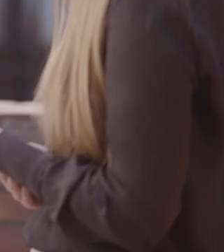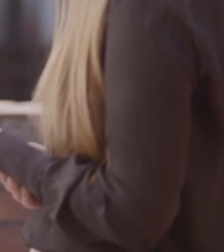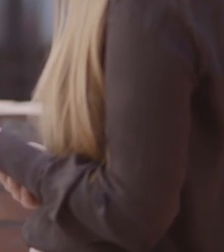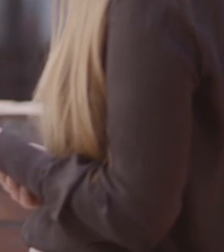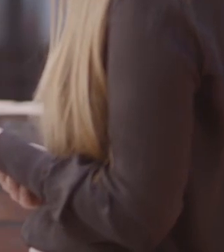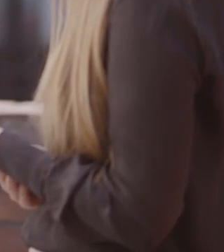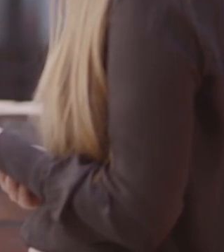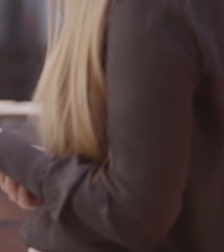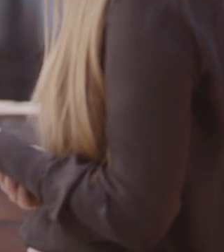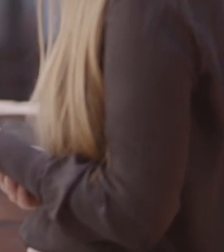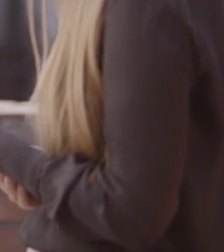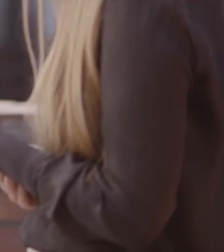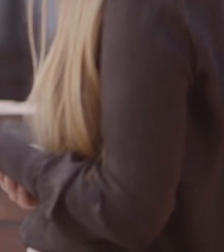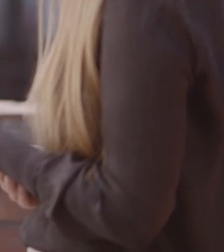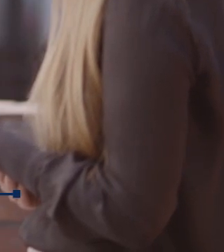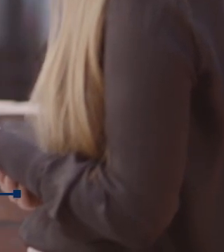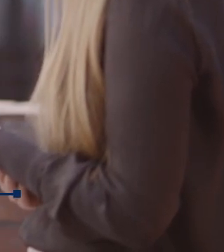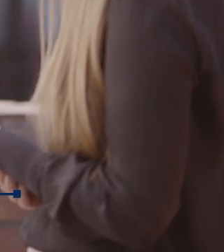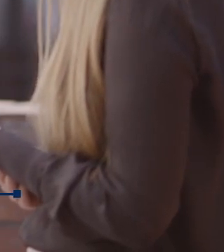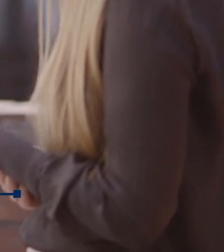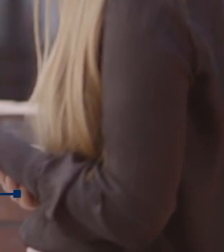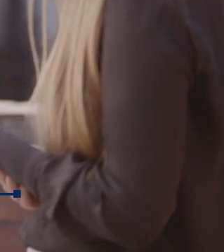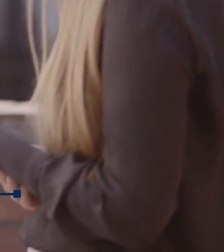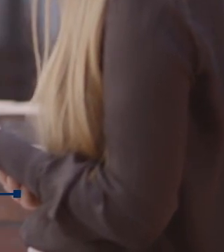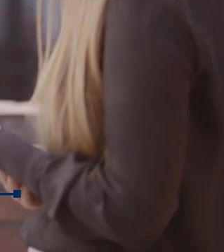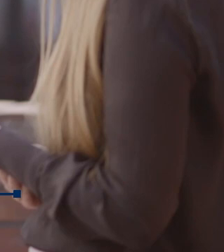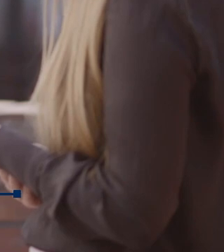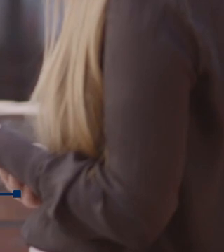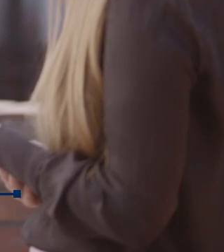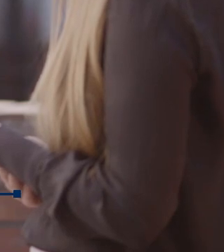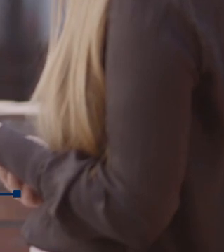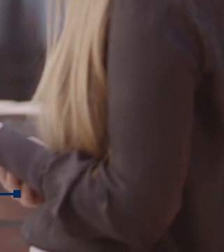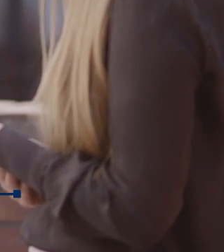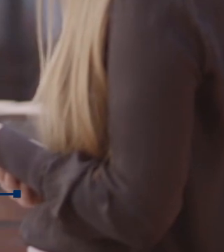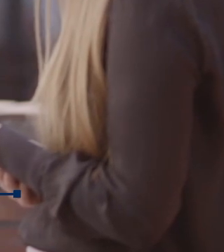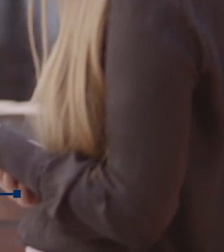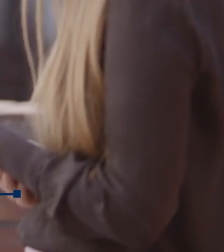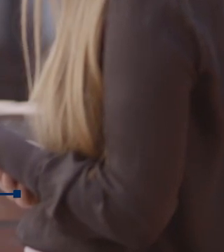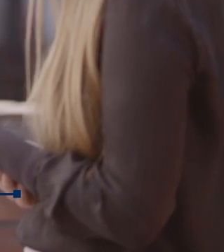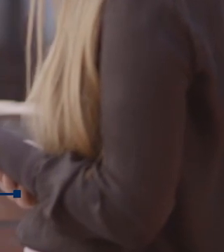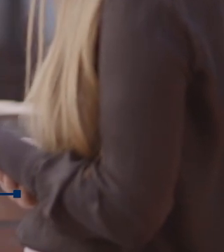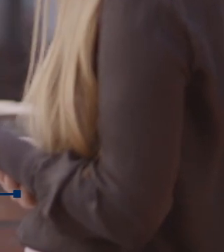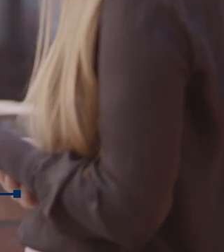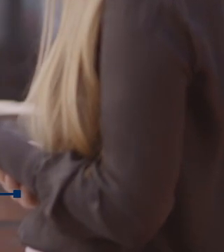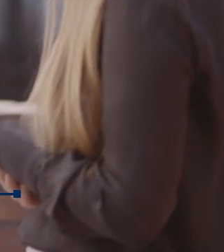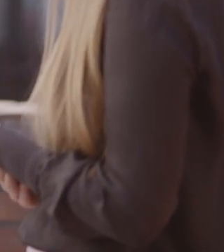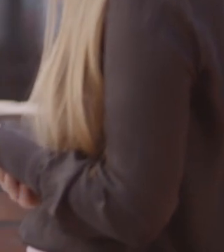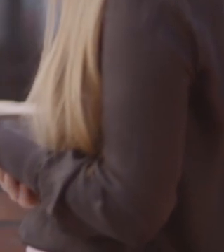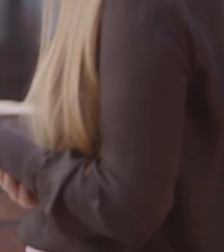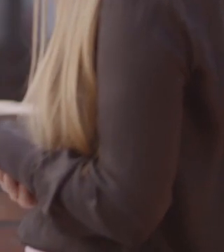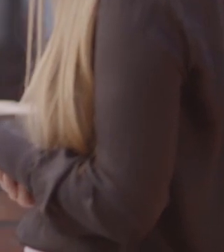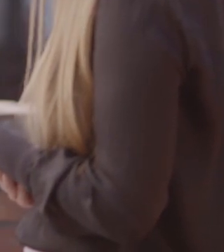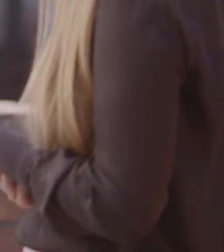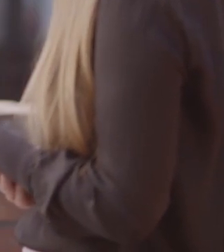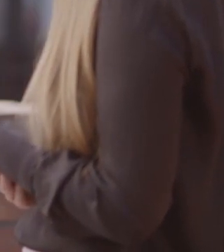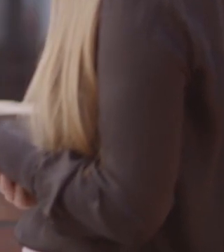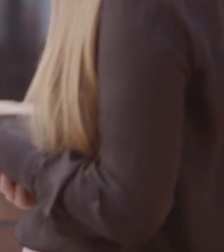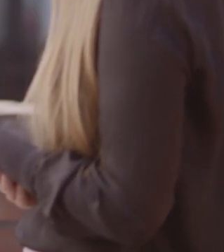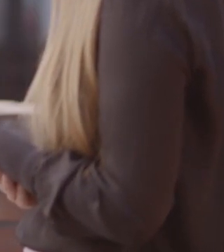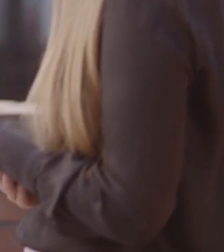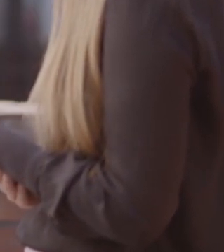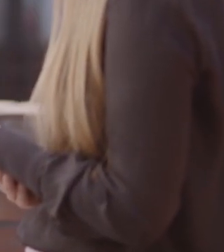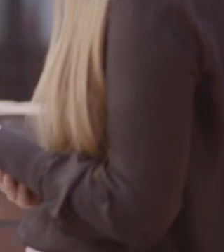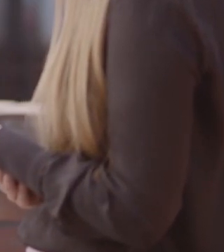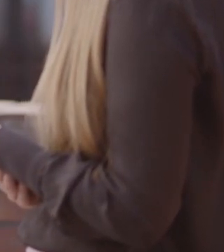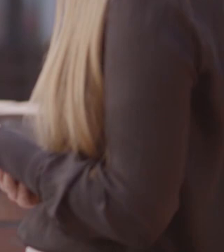Studenci Uniwersytetu Śląskiego, niezależnie od tego, czy studiują na studiach dziennych, czy na studiach zaocznych, mogą liczyć na wsparcie finansowe w postaci stypendium